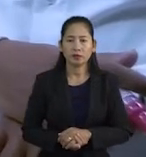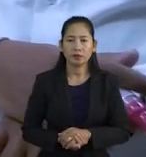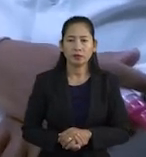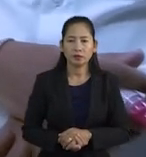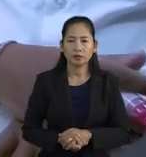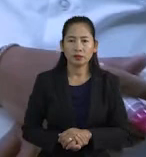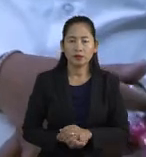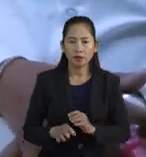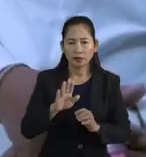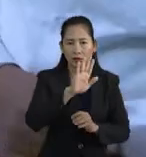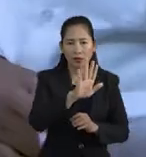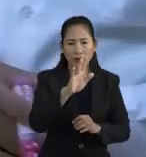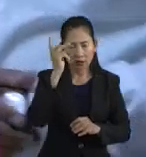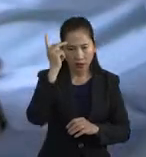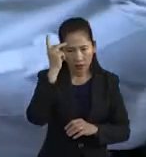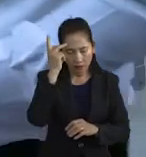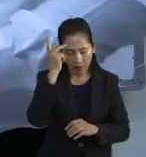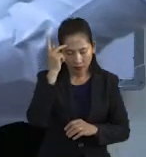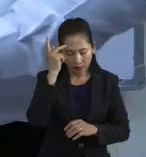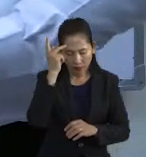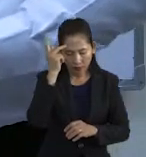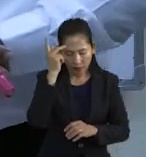nè và còn kịch á